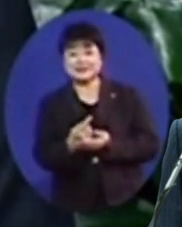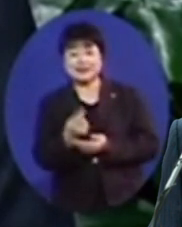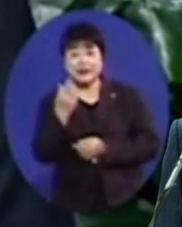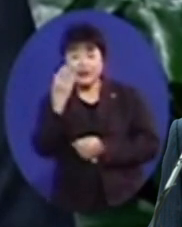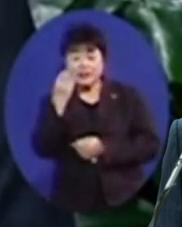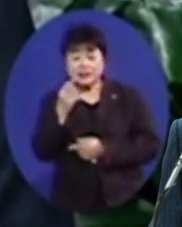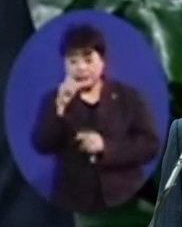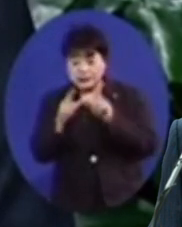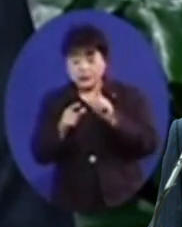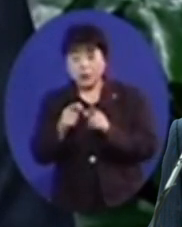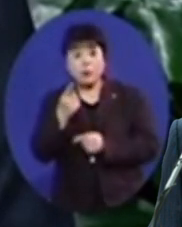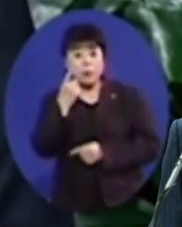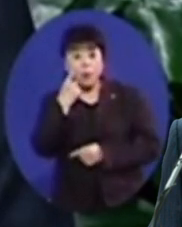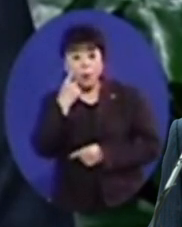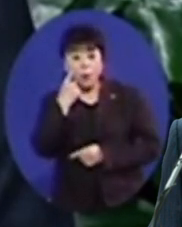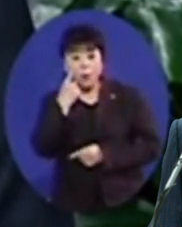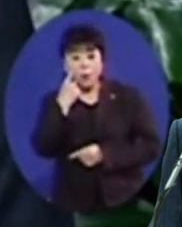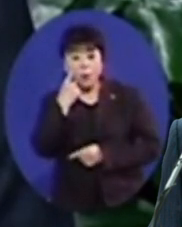보고